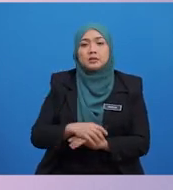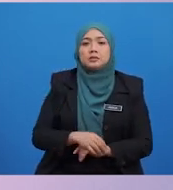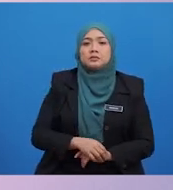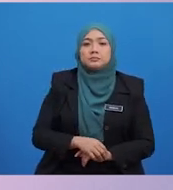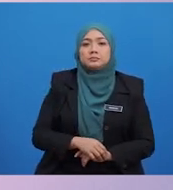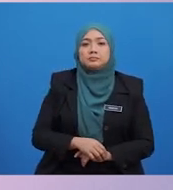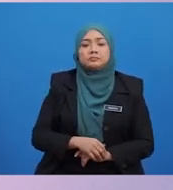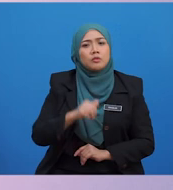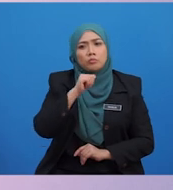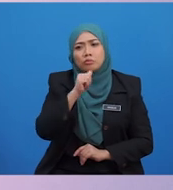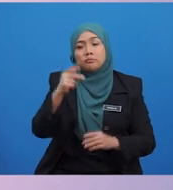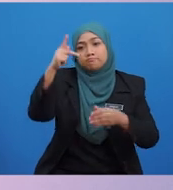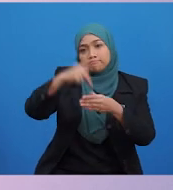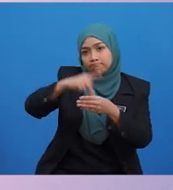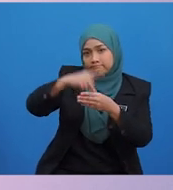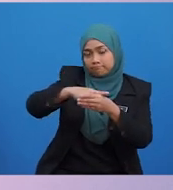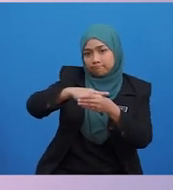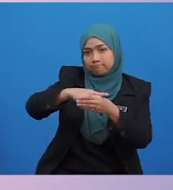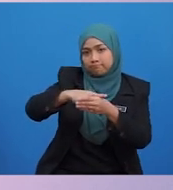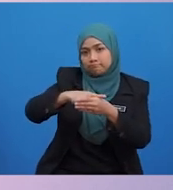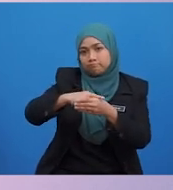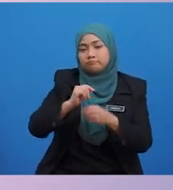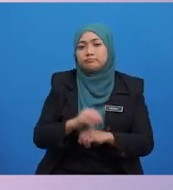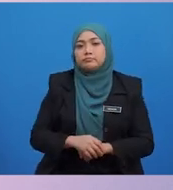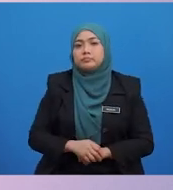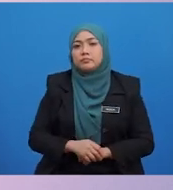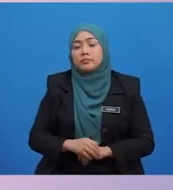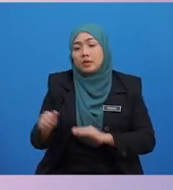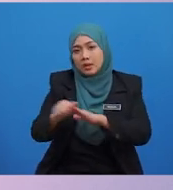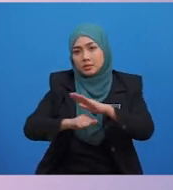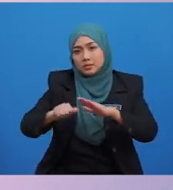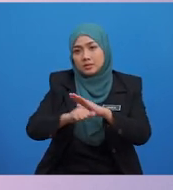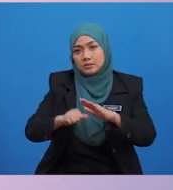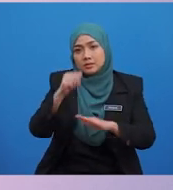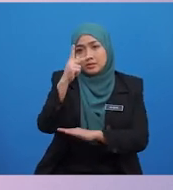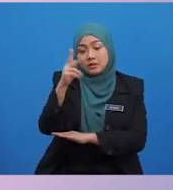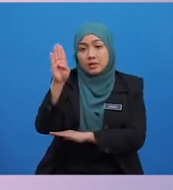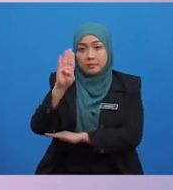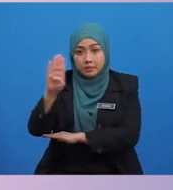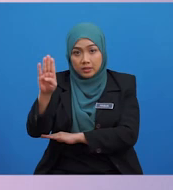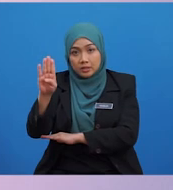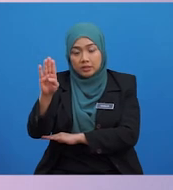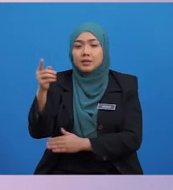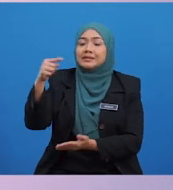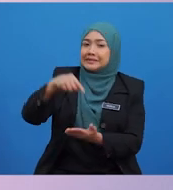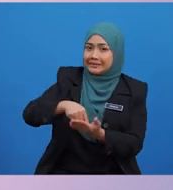sudut berikut bukan kandung yaitu syarat asas bagi kesbr NDC